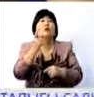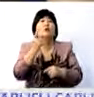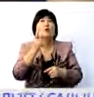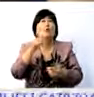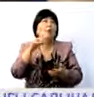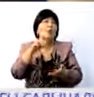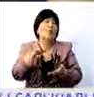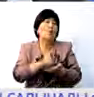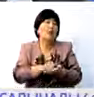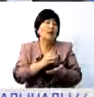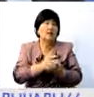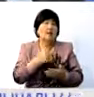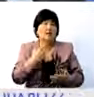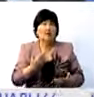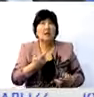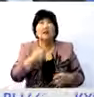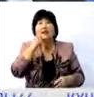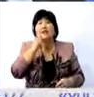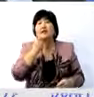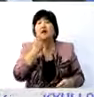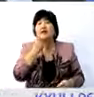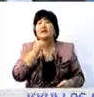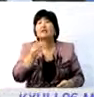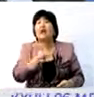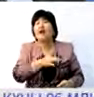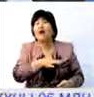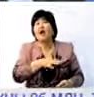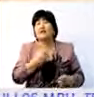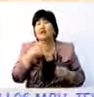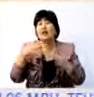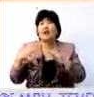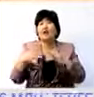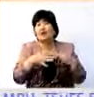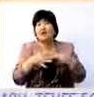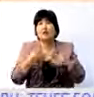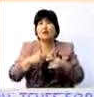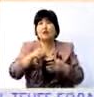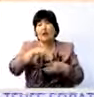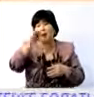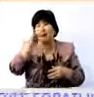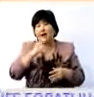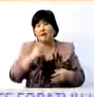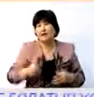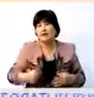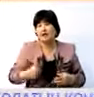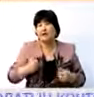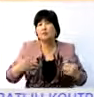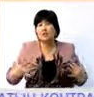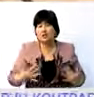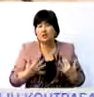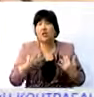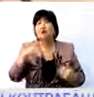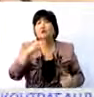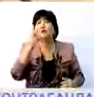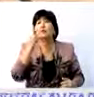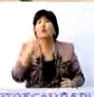бірегей орын алады дейді. Кешегі қызылдар мен ақтардың, таптар мен талай топтардың арасында жүріп, қазақтың намысын қайрап жігерін жаныған Мұстафа